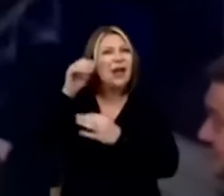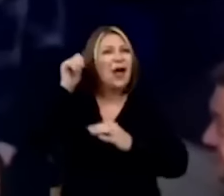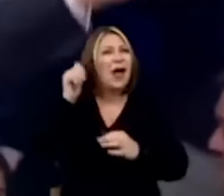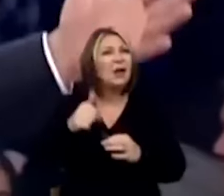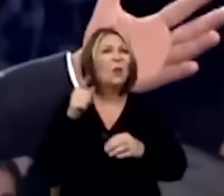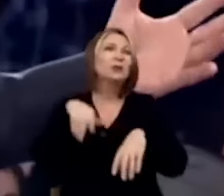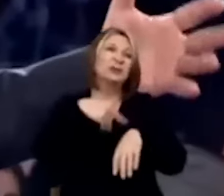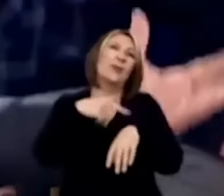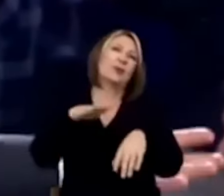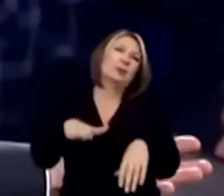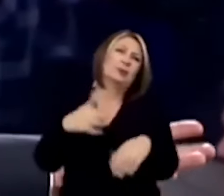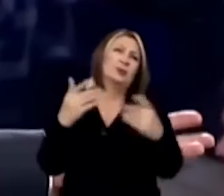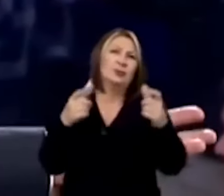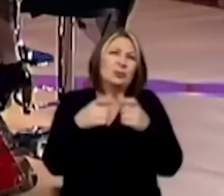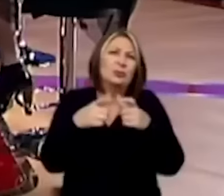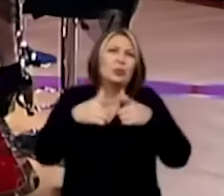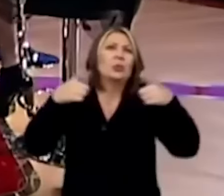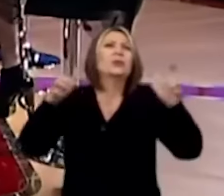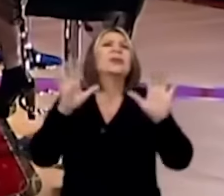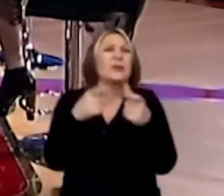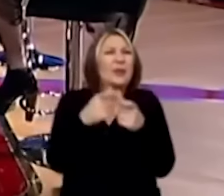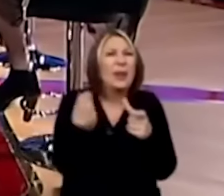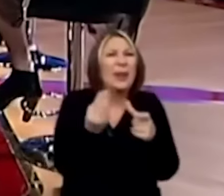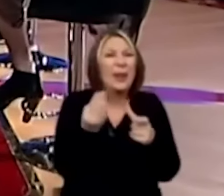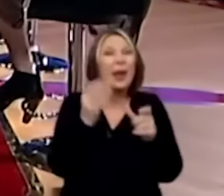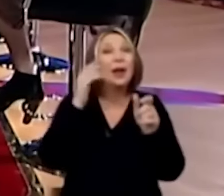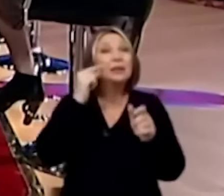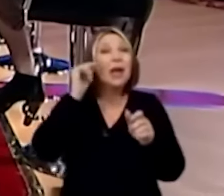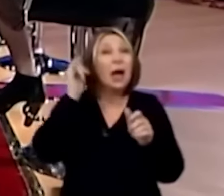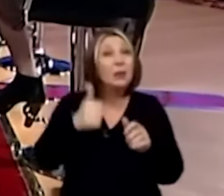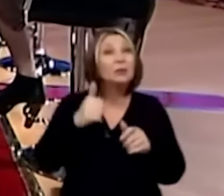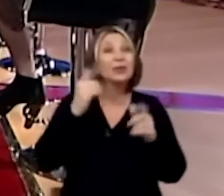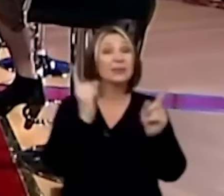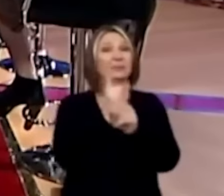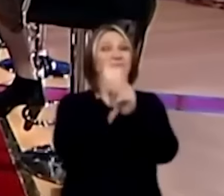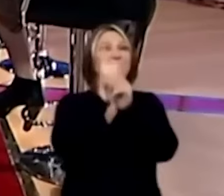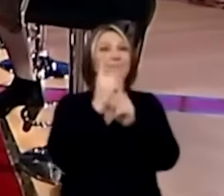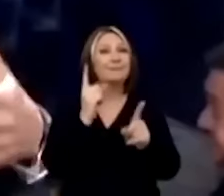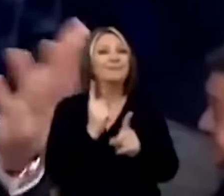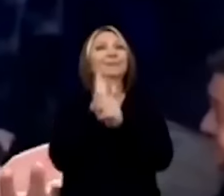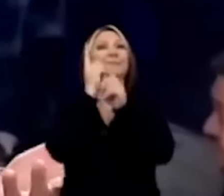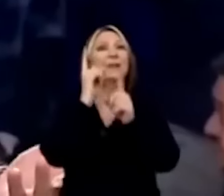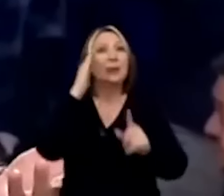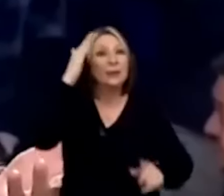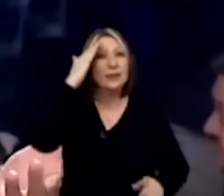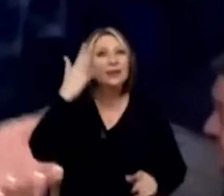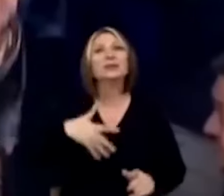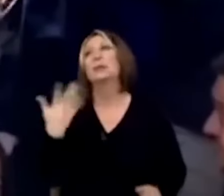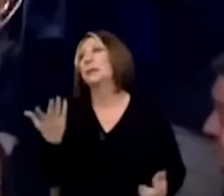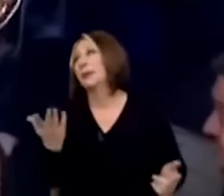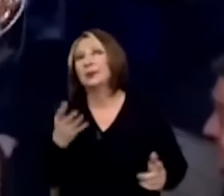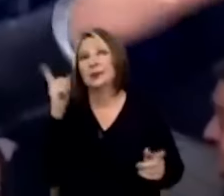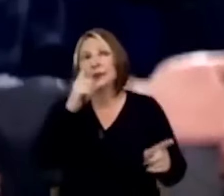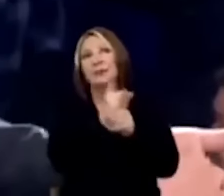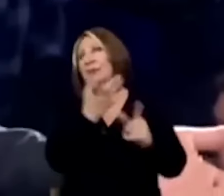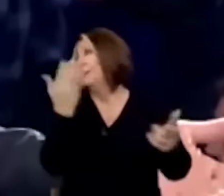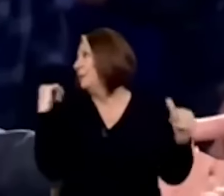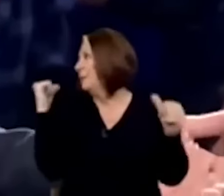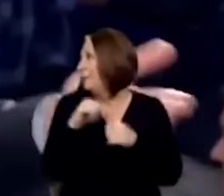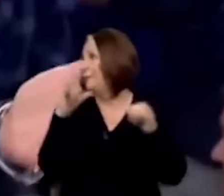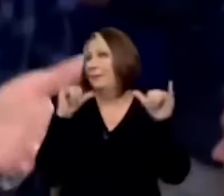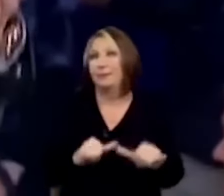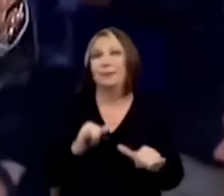gün, o zamanlar küçüktü tabii, çok da fazla bir nüfusu yoktu. İnsanlar her gün birbirleriyle karşılaşmaktan artık selam vermek istemiyorlar. İşte bu kadınla karşılaşıyor, yine